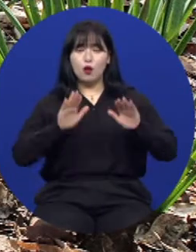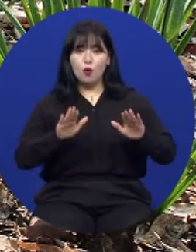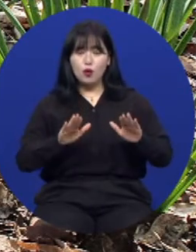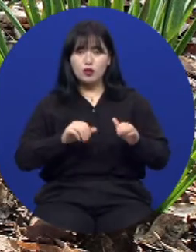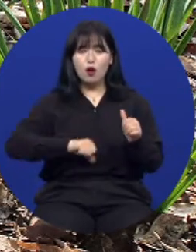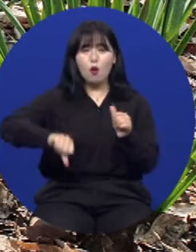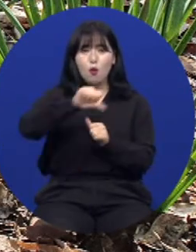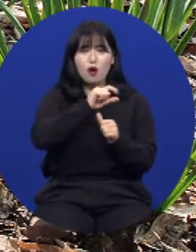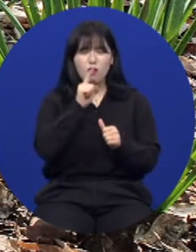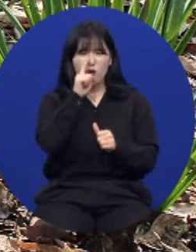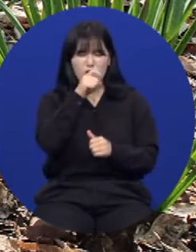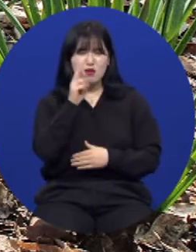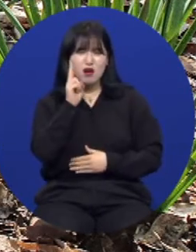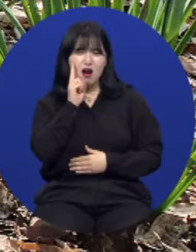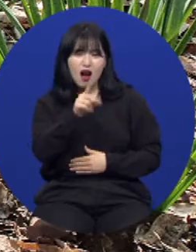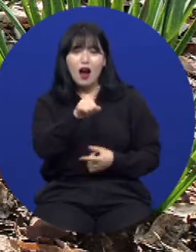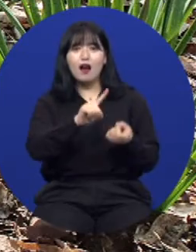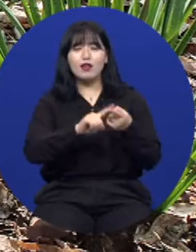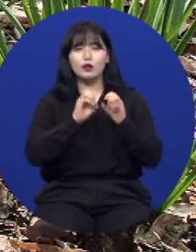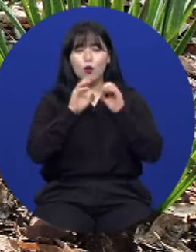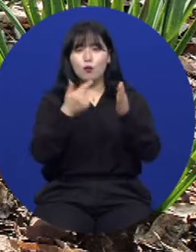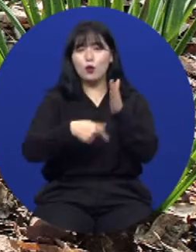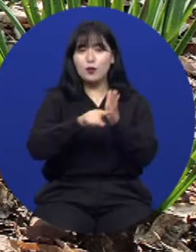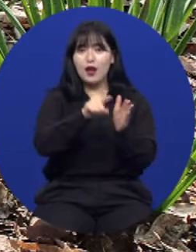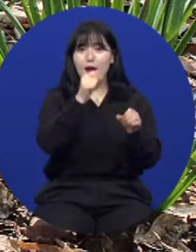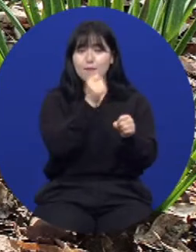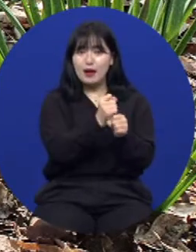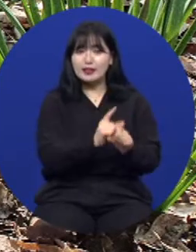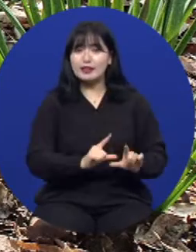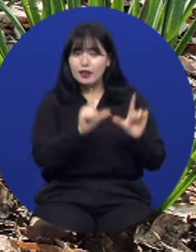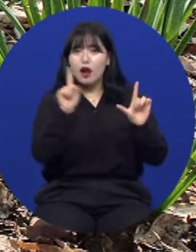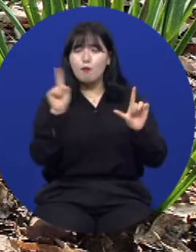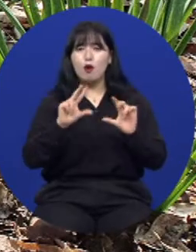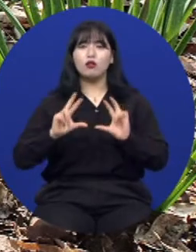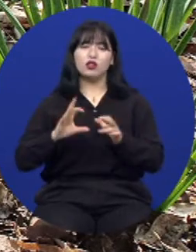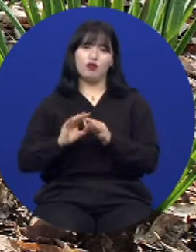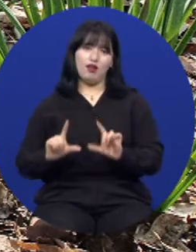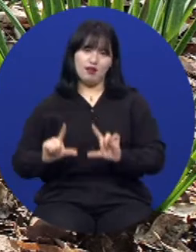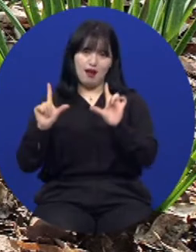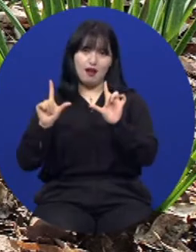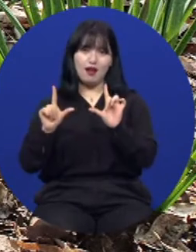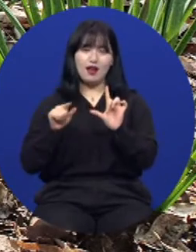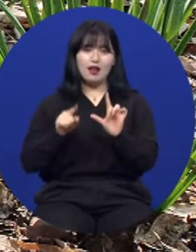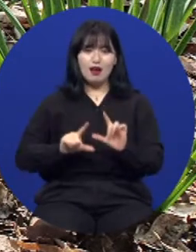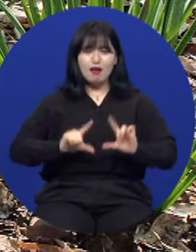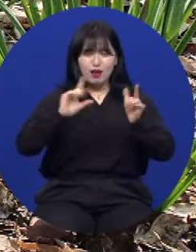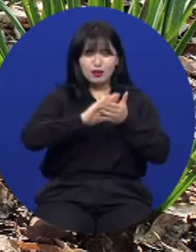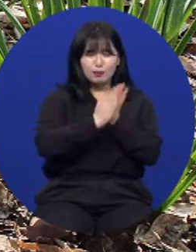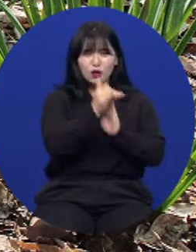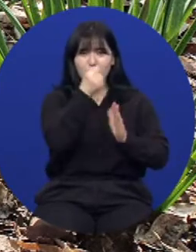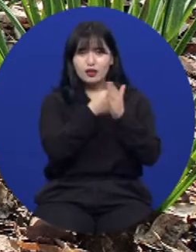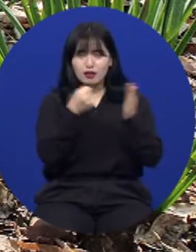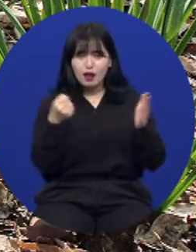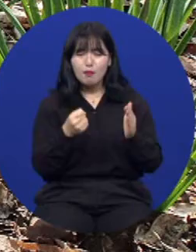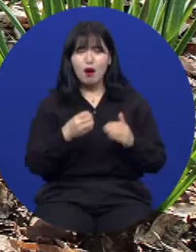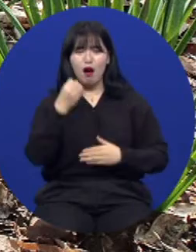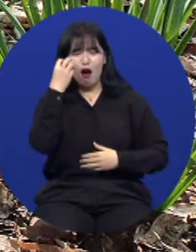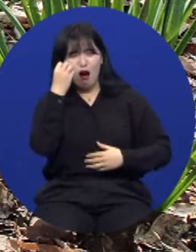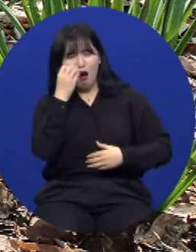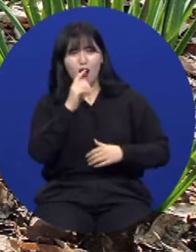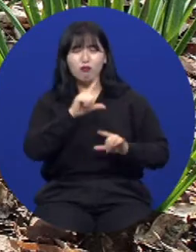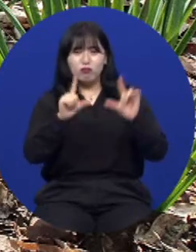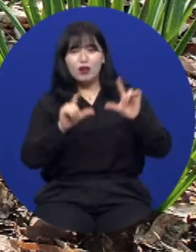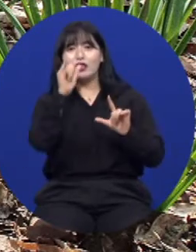환경오염의 심각성을 알리기 위해서 만들어진 지구의 날인데요 기후변화로 인해 이상 기상 현상들이 나타나고